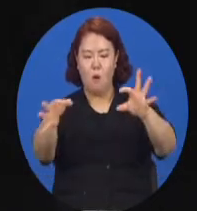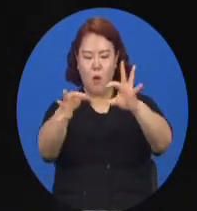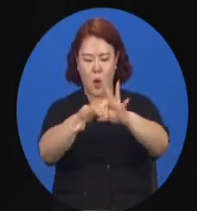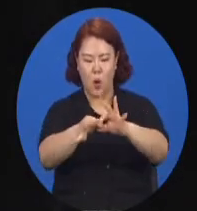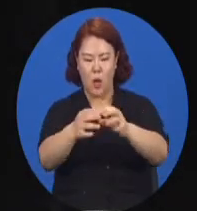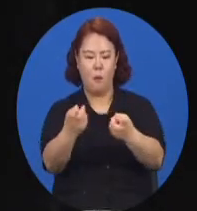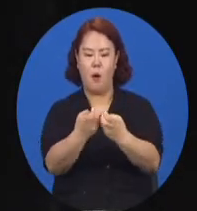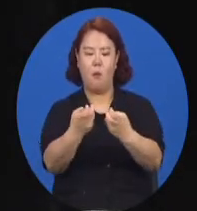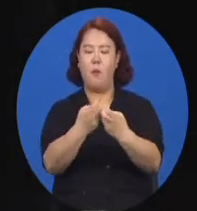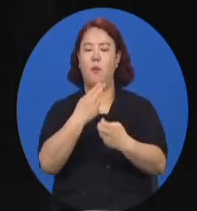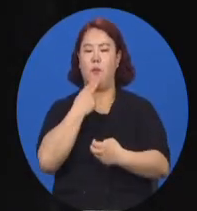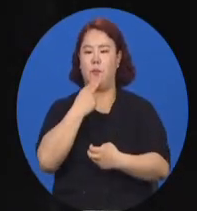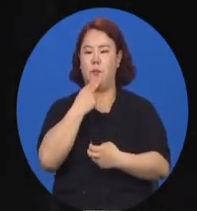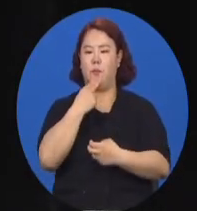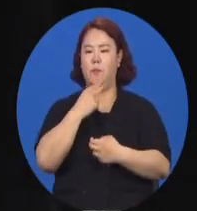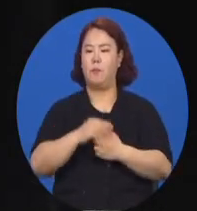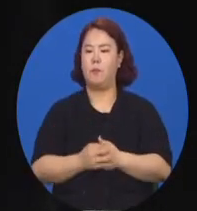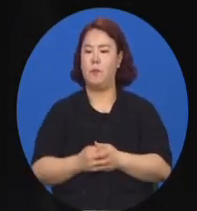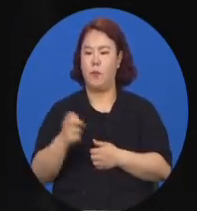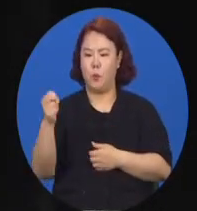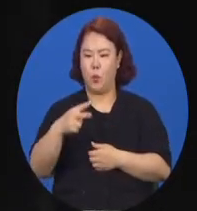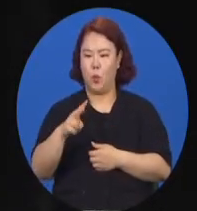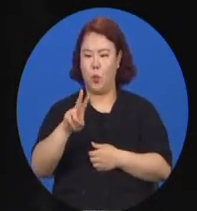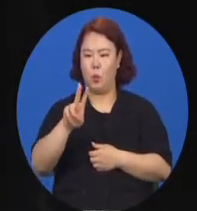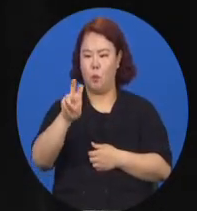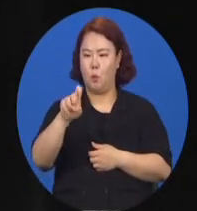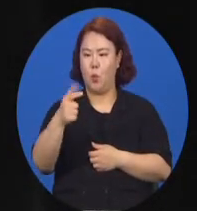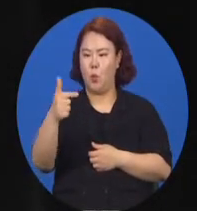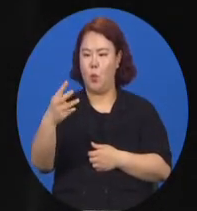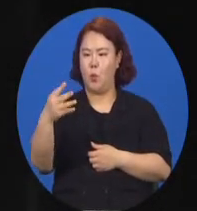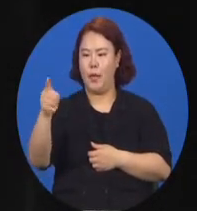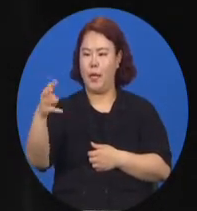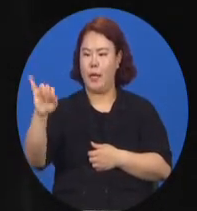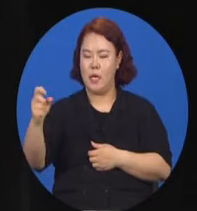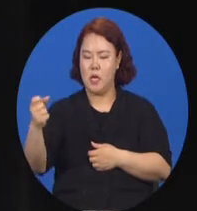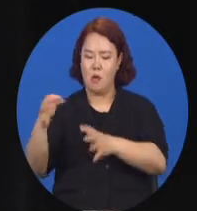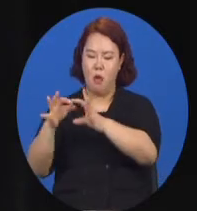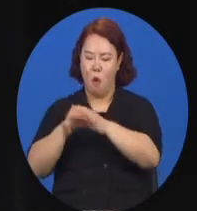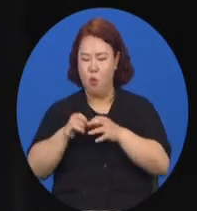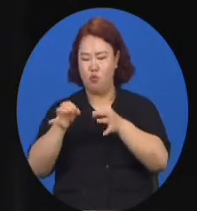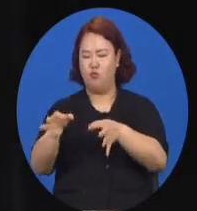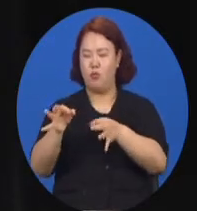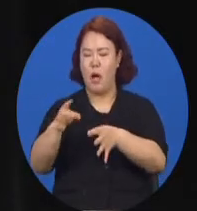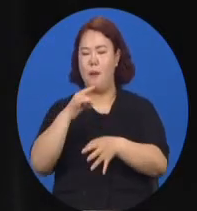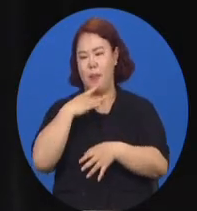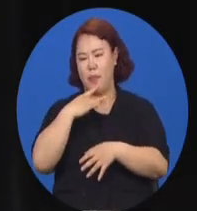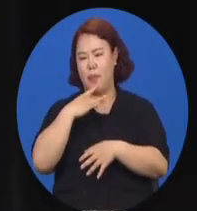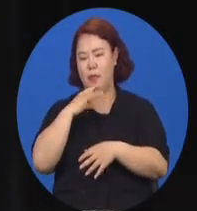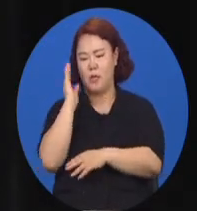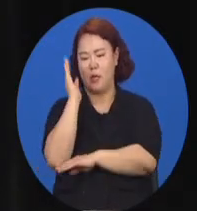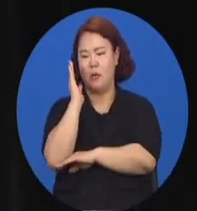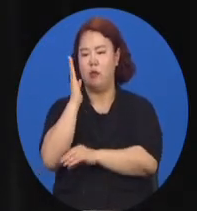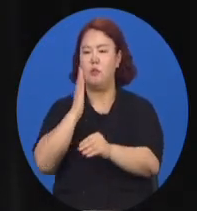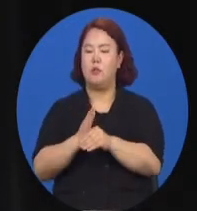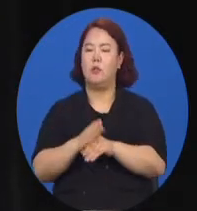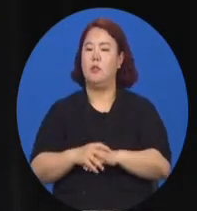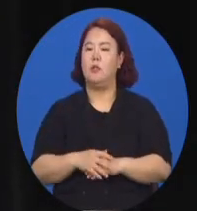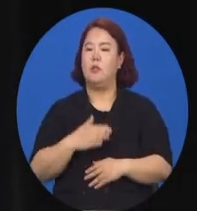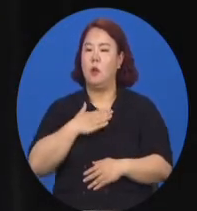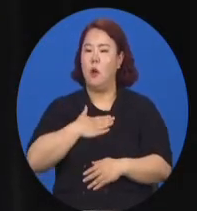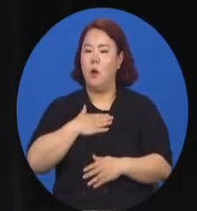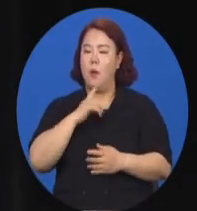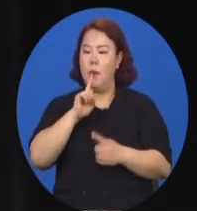지금 갖고 있지 않으세요. 그리고 모노레일이나 이런 어떤 투자만 자꾸 되는 이런 말씀을 하시는데 저는 그